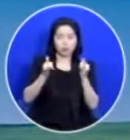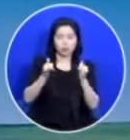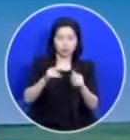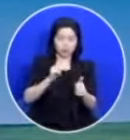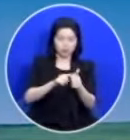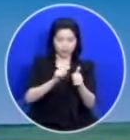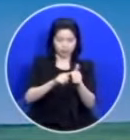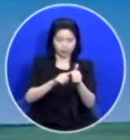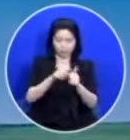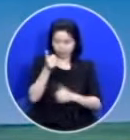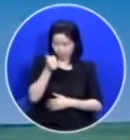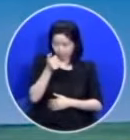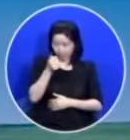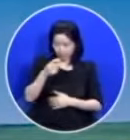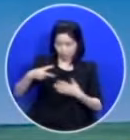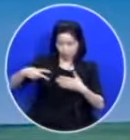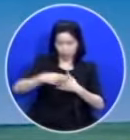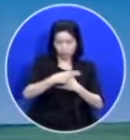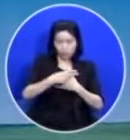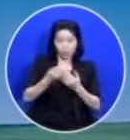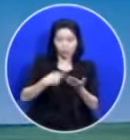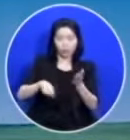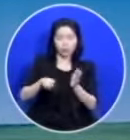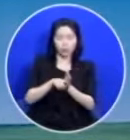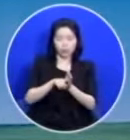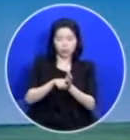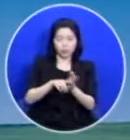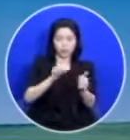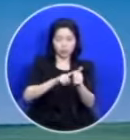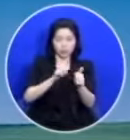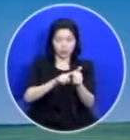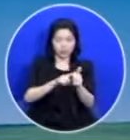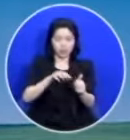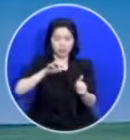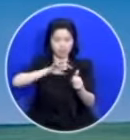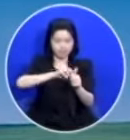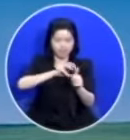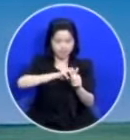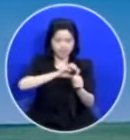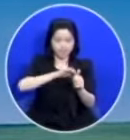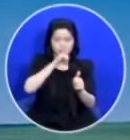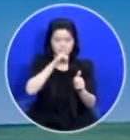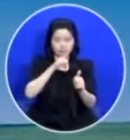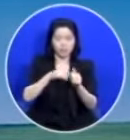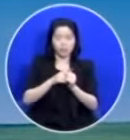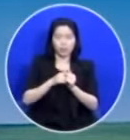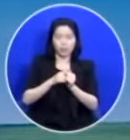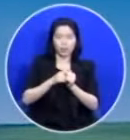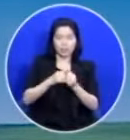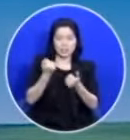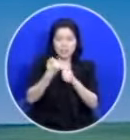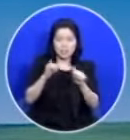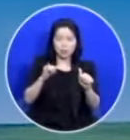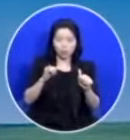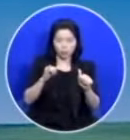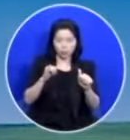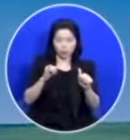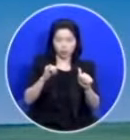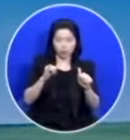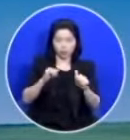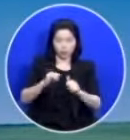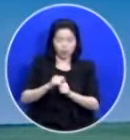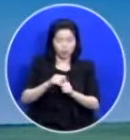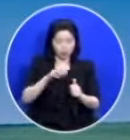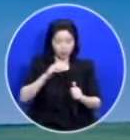중동을 끊어야겠다고 마음을 갖고는 남편을 달을 했어요 이혼을 무기로 협박해서 교회에